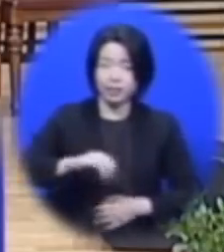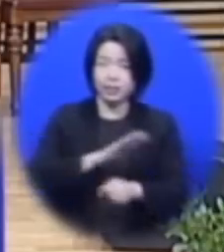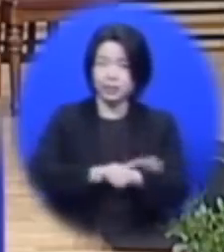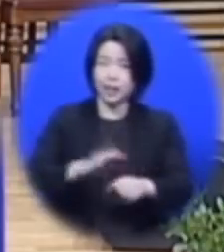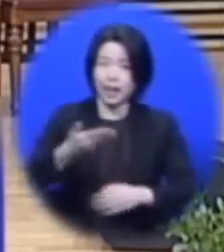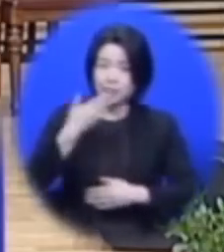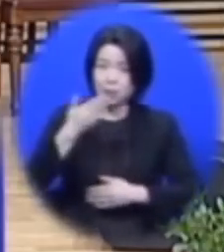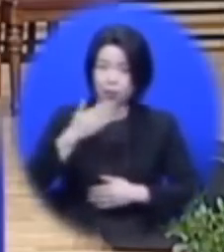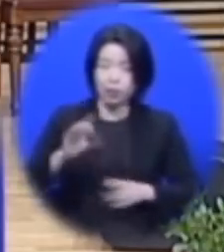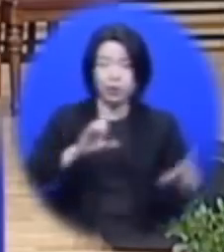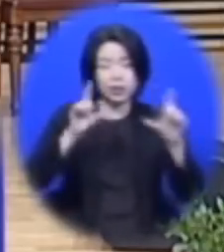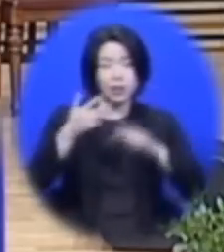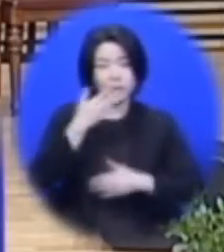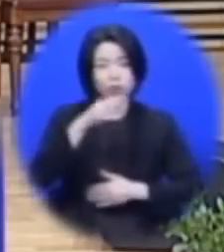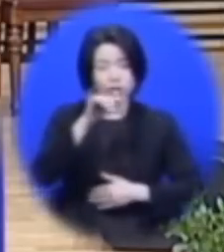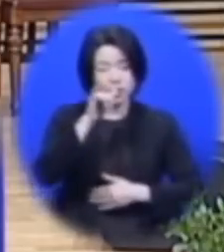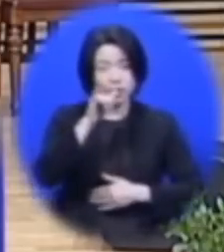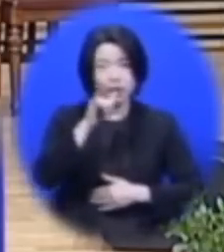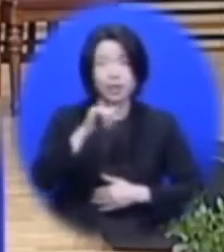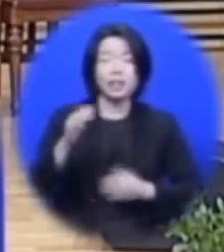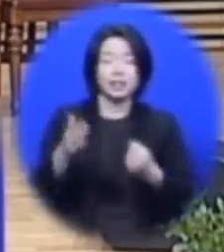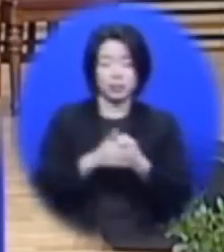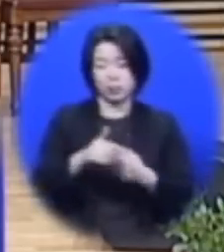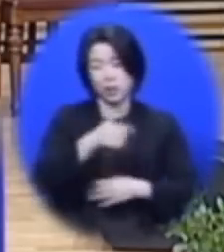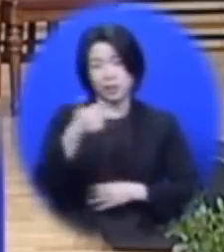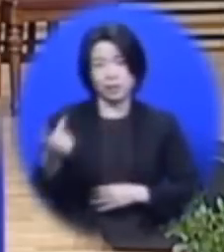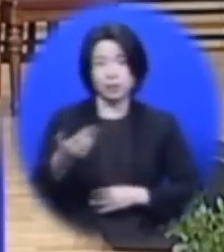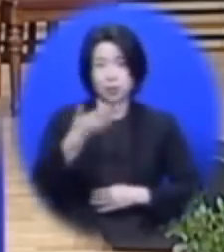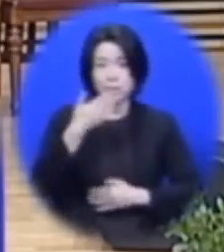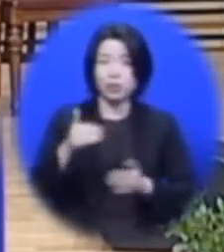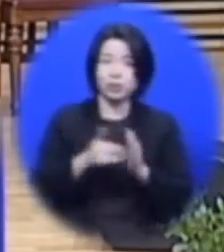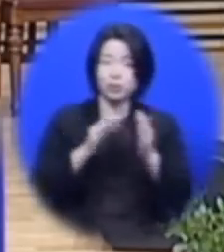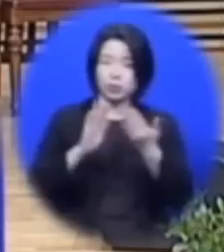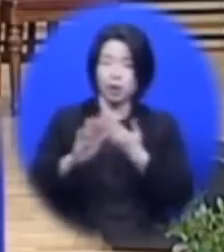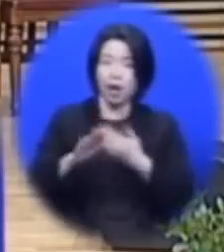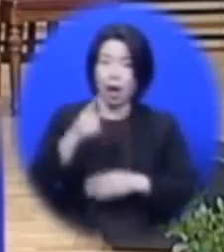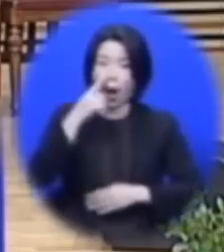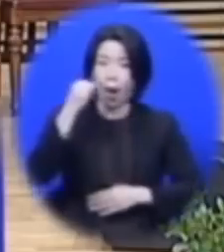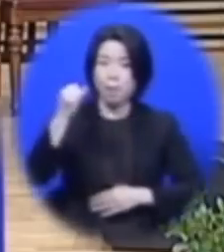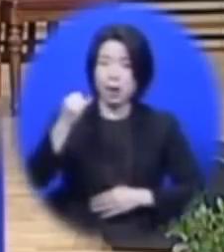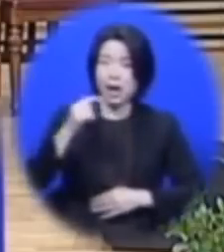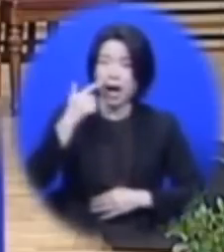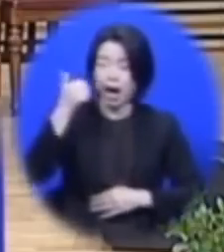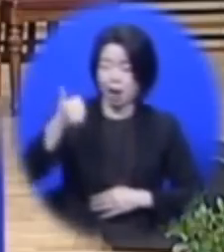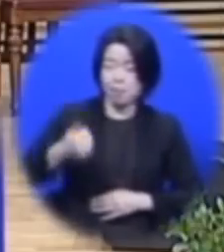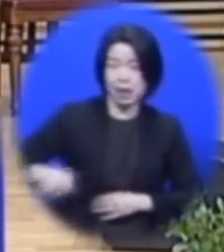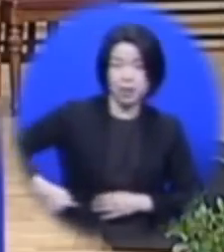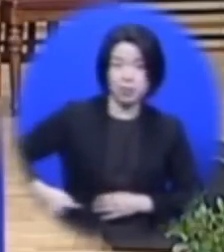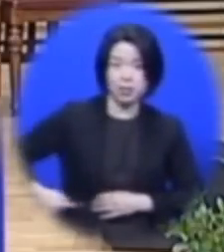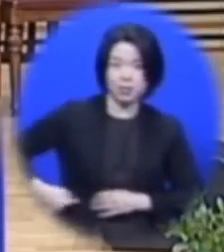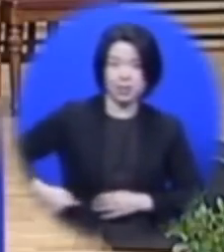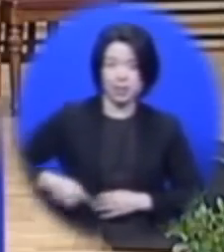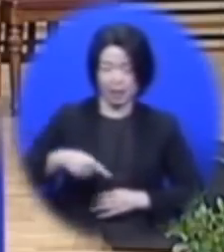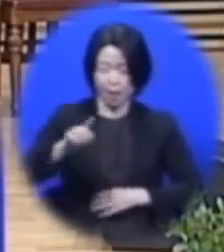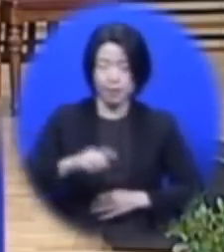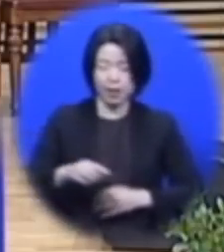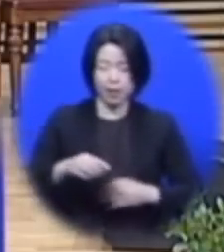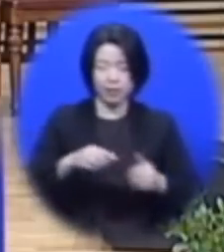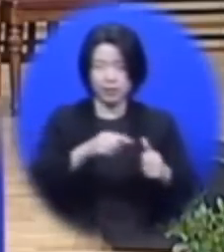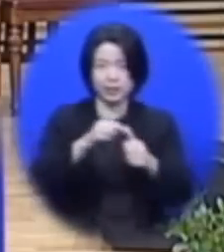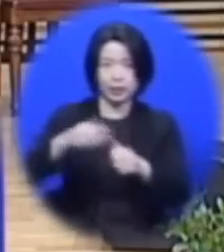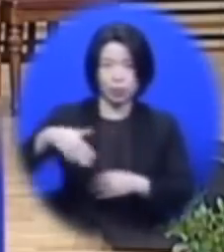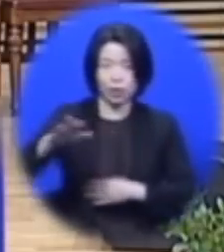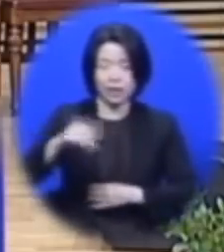수 있을지. 그래서 저녁을 먹고 난 다음에 그 어머니가 아버지 옆구리를 자꾸 찌릅니다. 좀